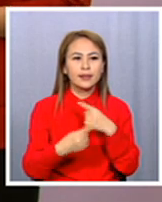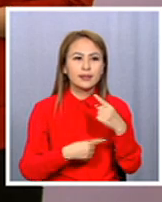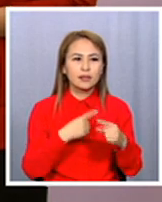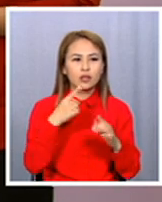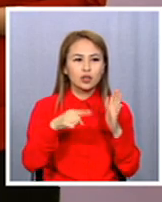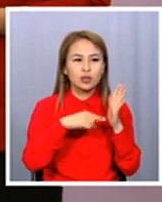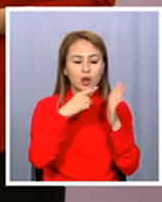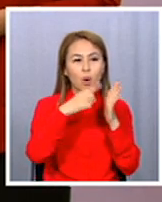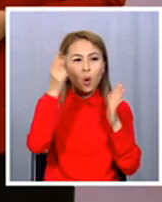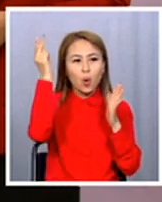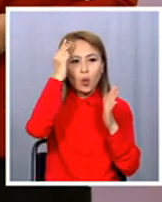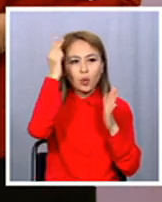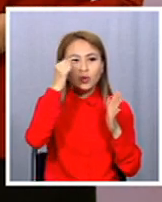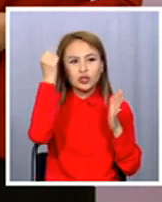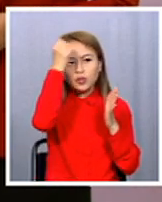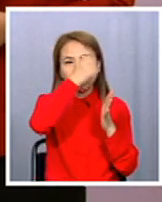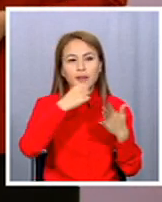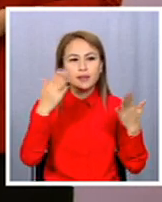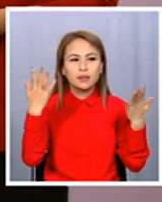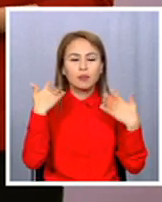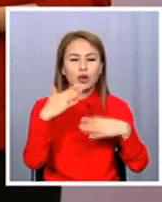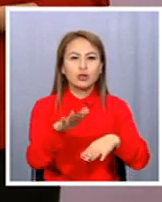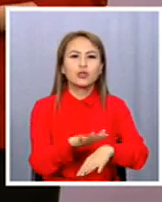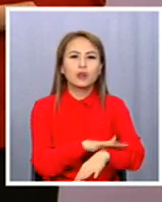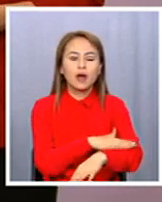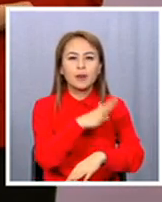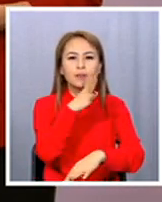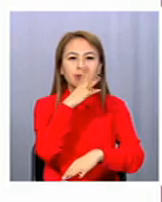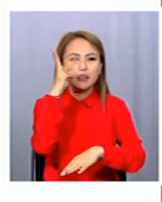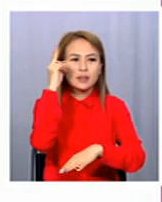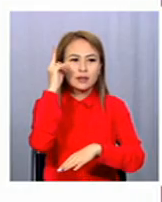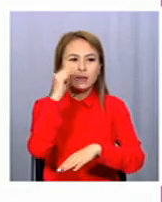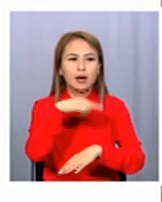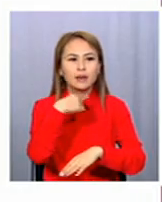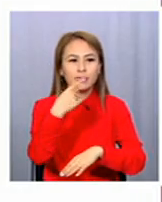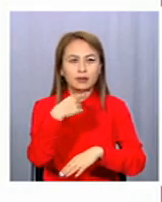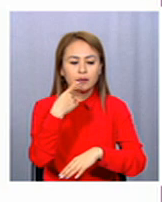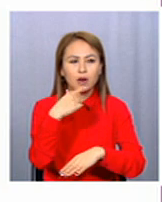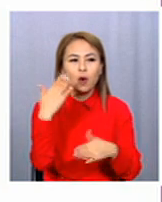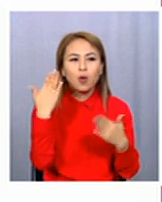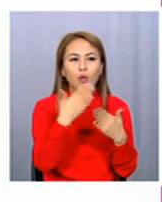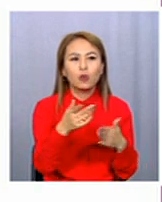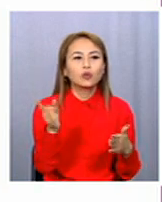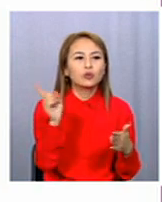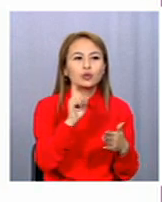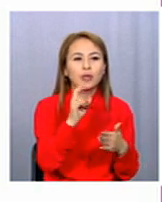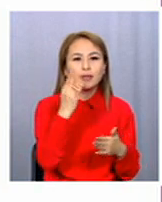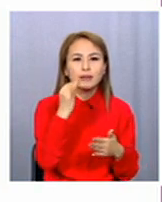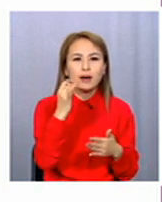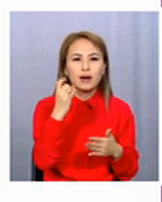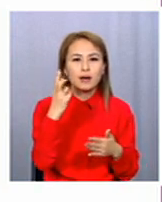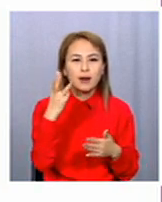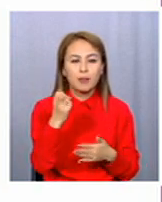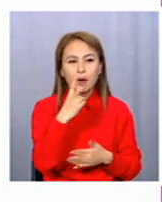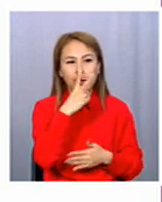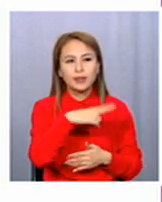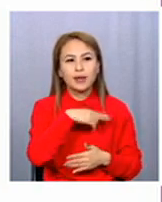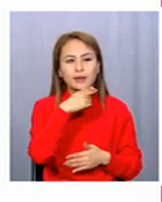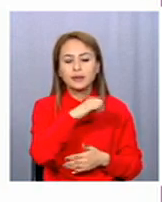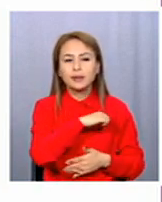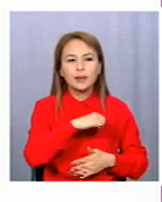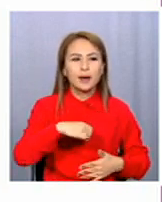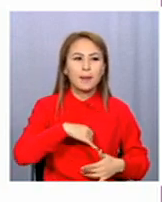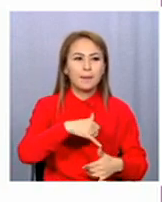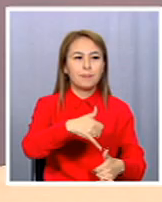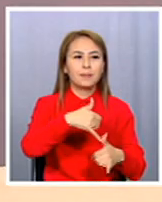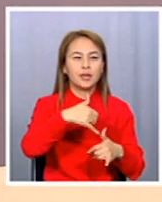оқу жылындағы демалысы ұзақ мезгілді атаңдар. Ол үшін диаграммаға назар аударыңдар. Ең биік тік